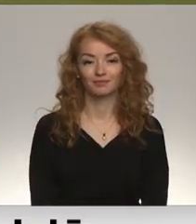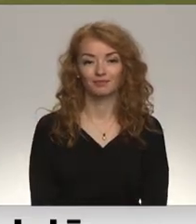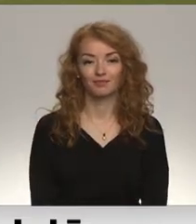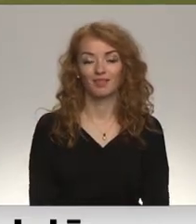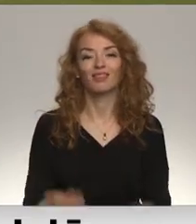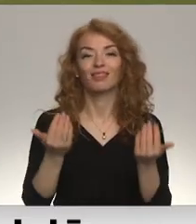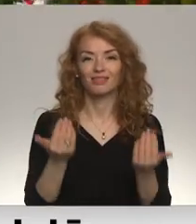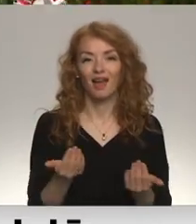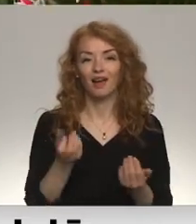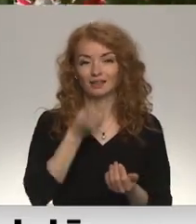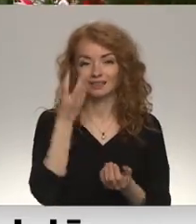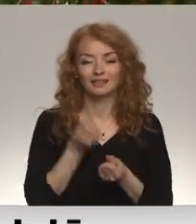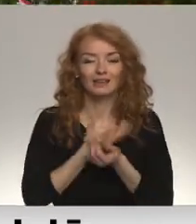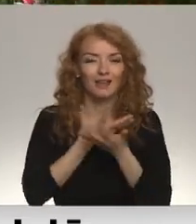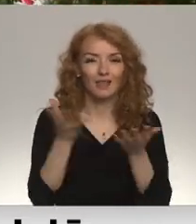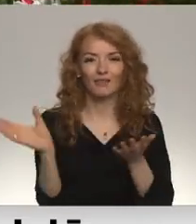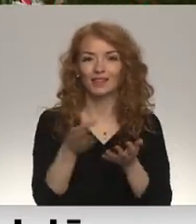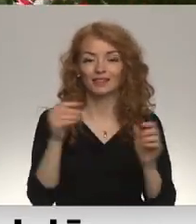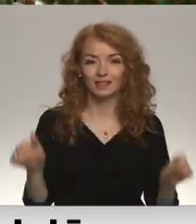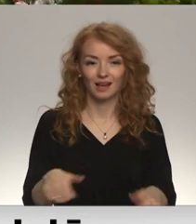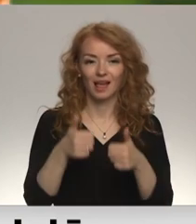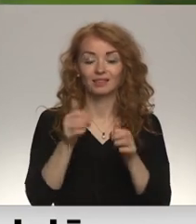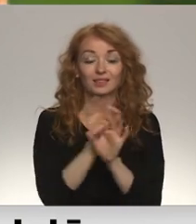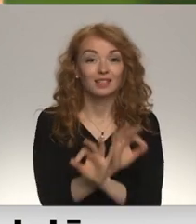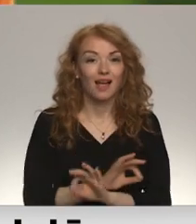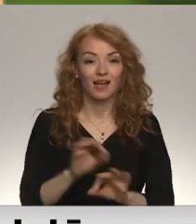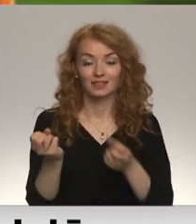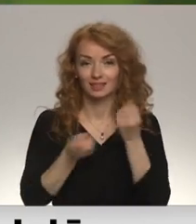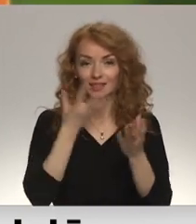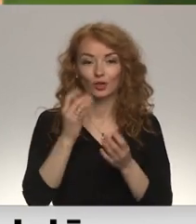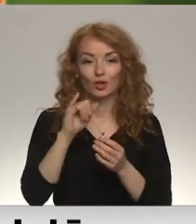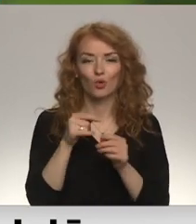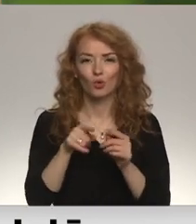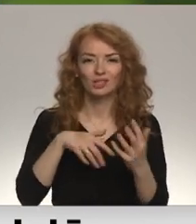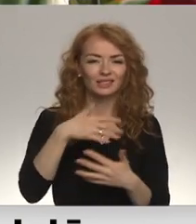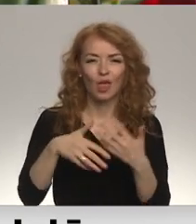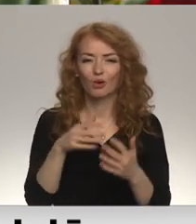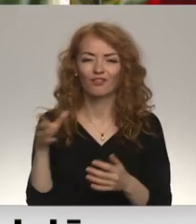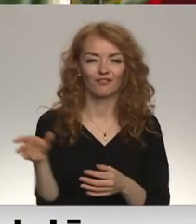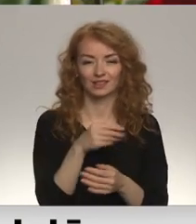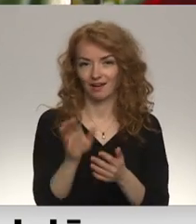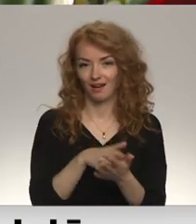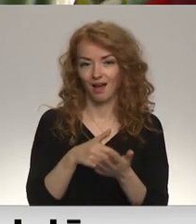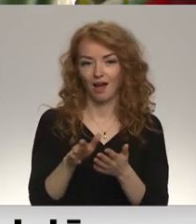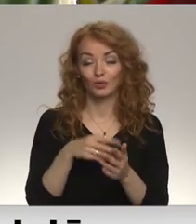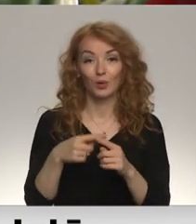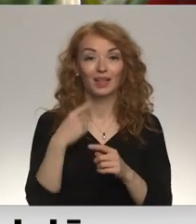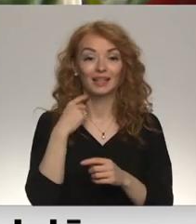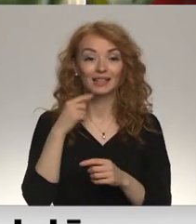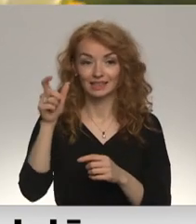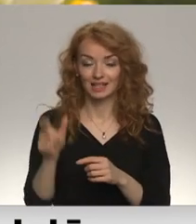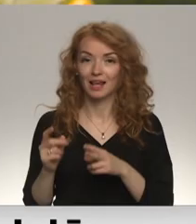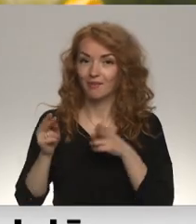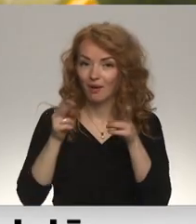Tulpes tagad zied. Visas reizē. Zied neprātīgi skaisti, jo dobēs sajauktas visas krāsas. Un rīdzinieki šurp